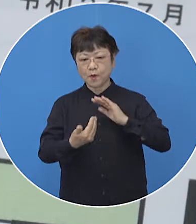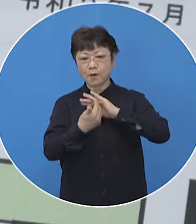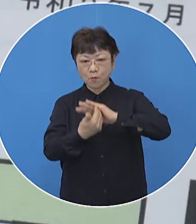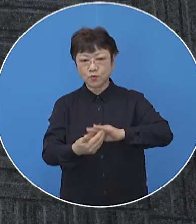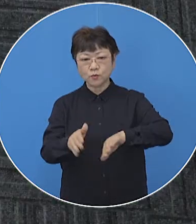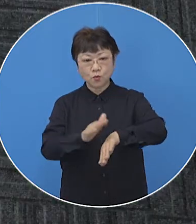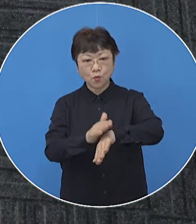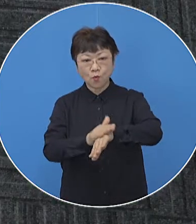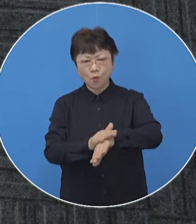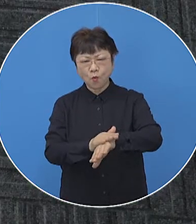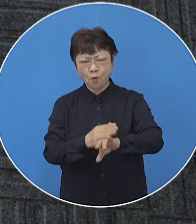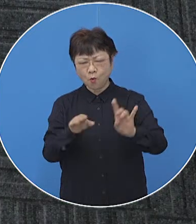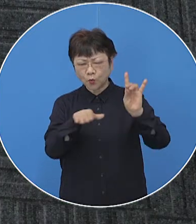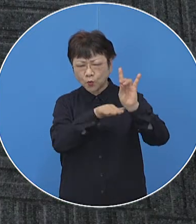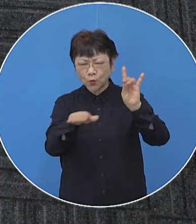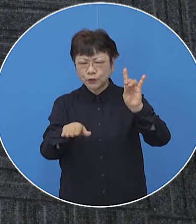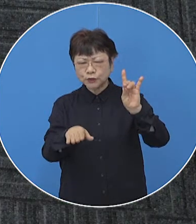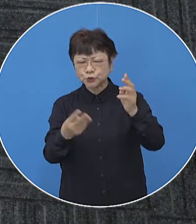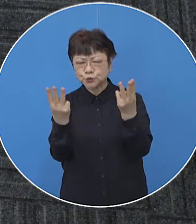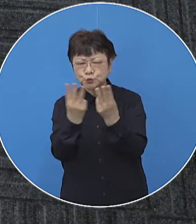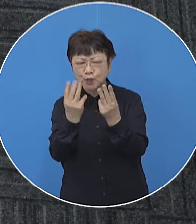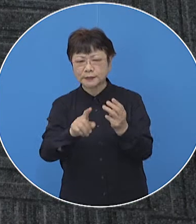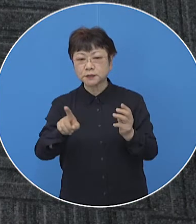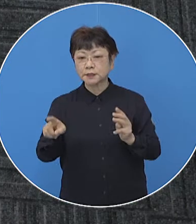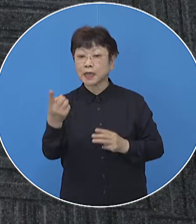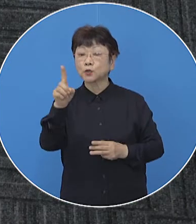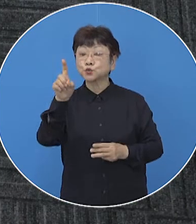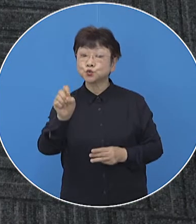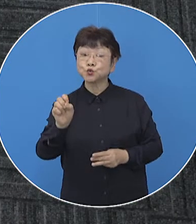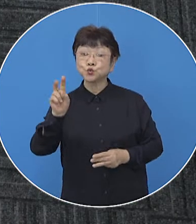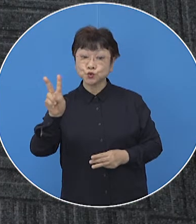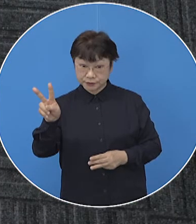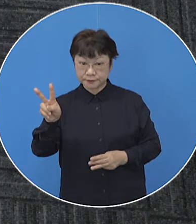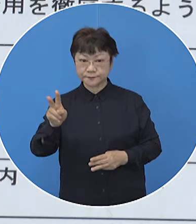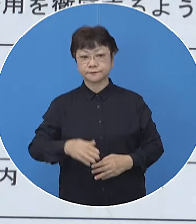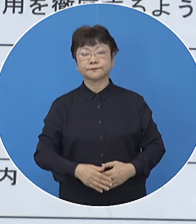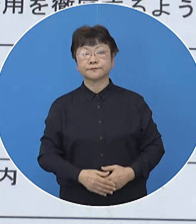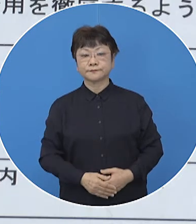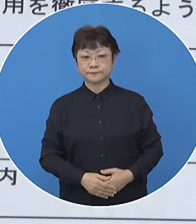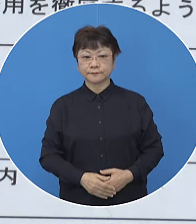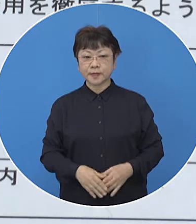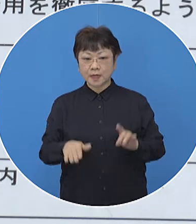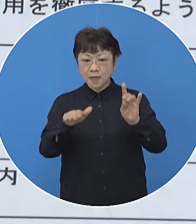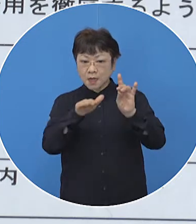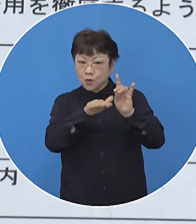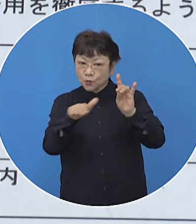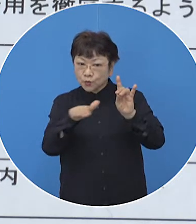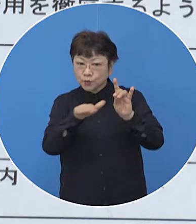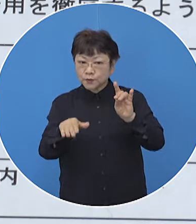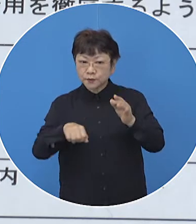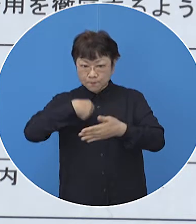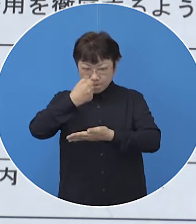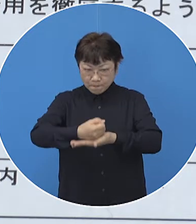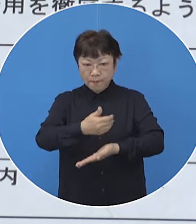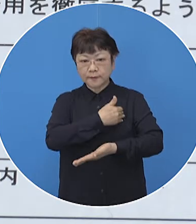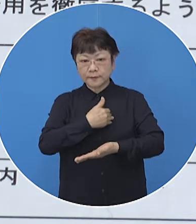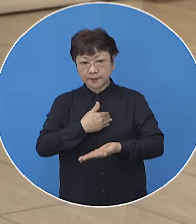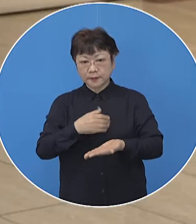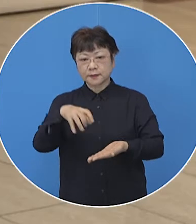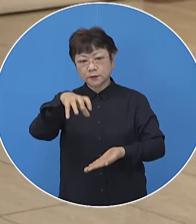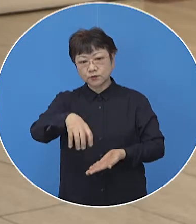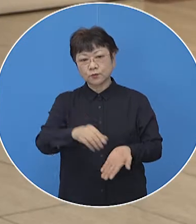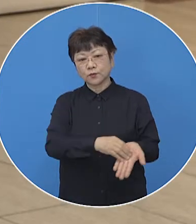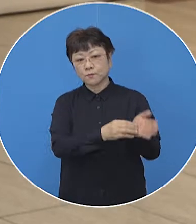基準として実に112の項目を設定しているんです。基準をクリアした施設だけが認証